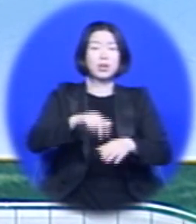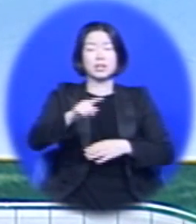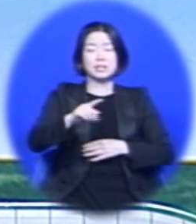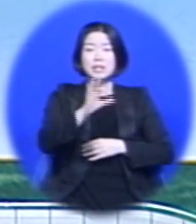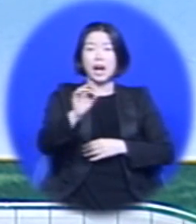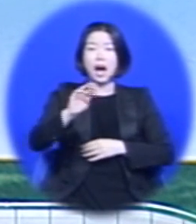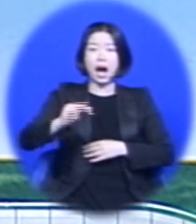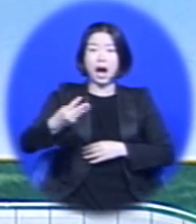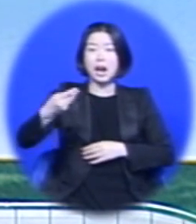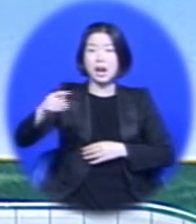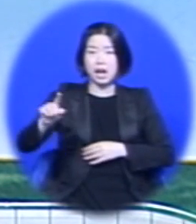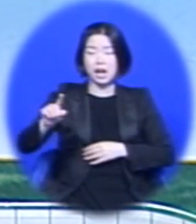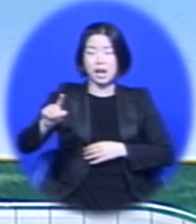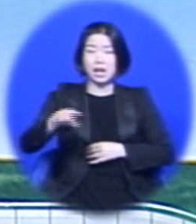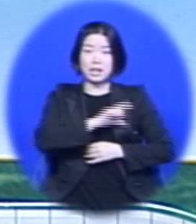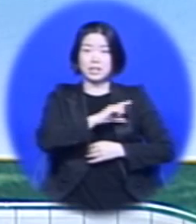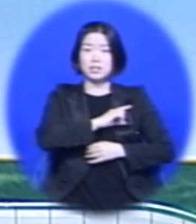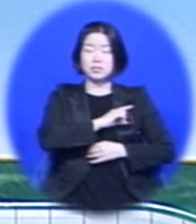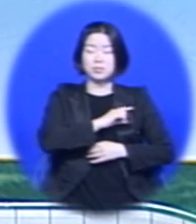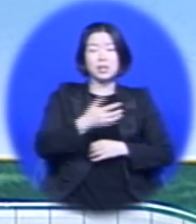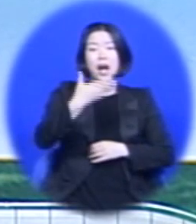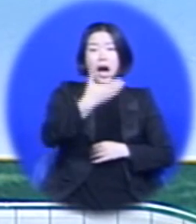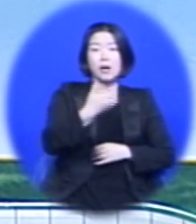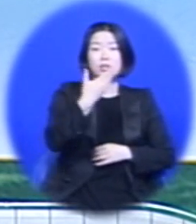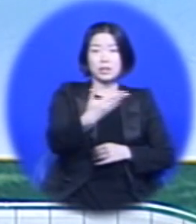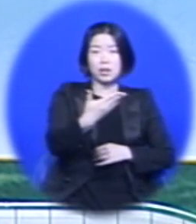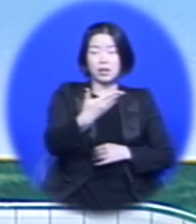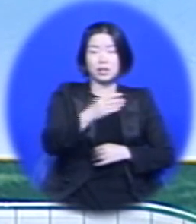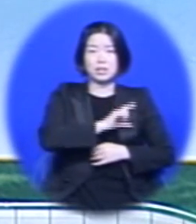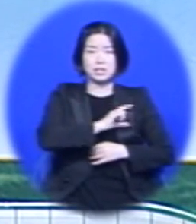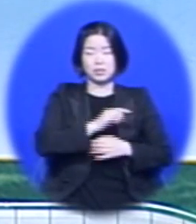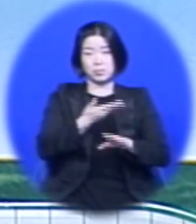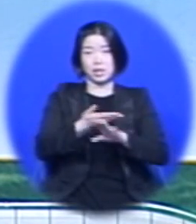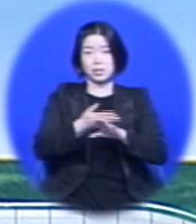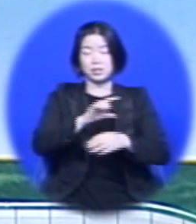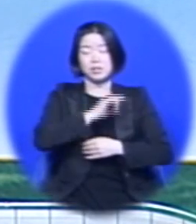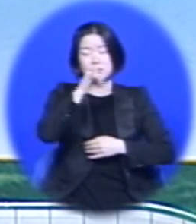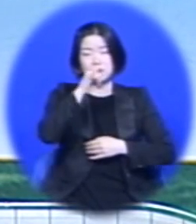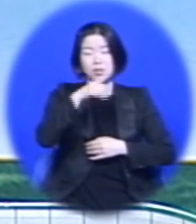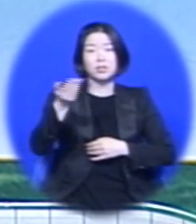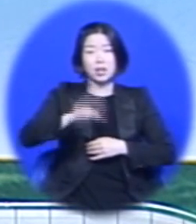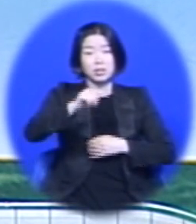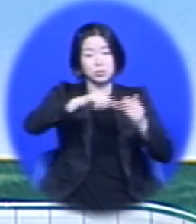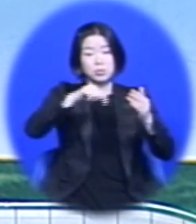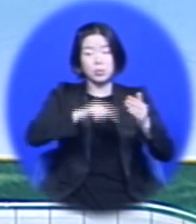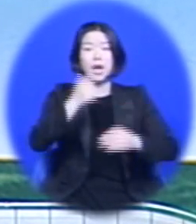알라신에 대한 명칭이 99가지가 있습니다. 그런데 거기에 아버지라는 이름이